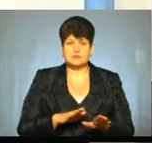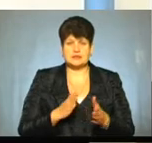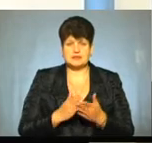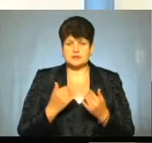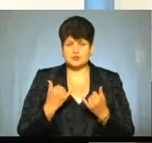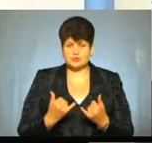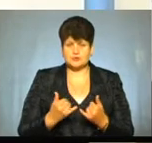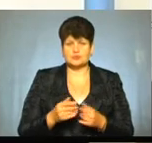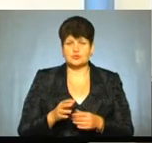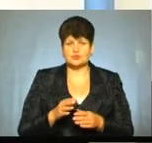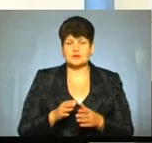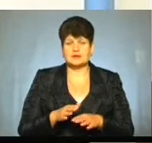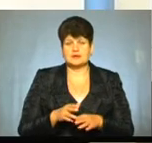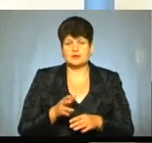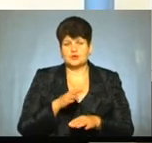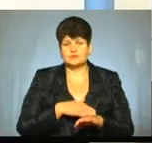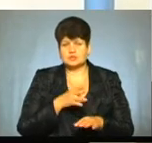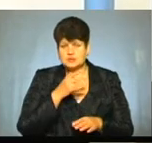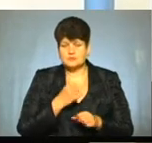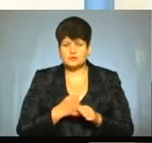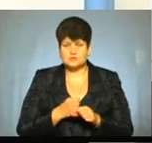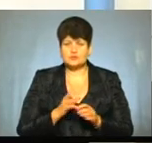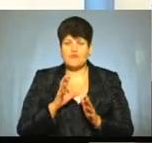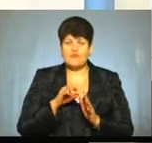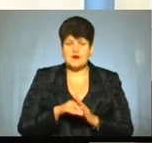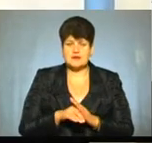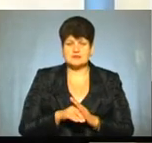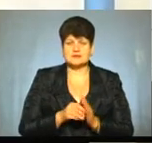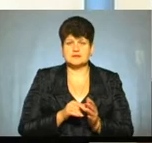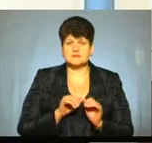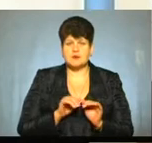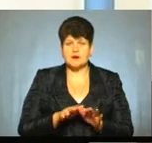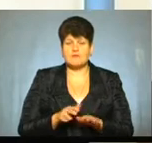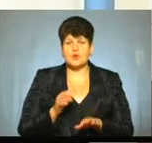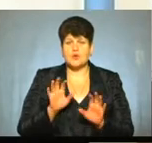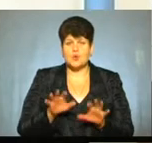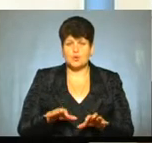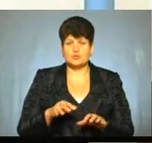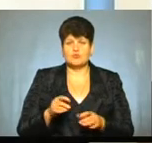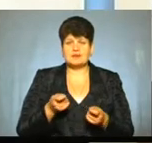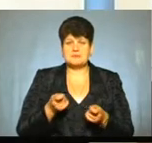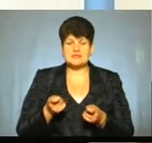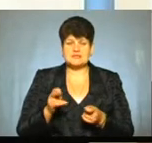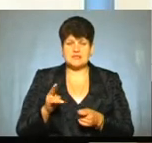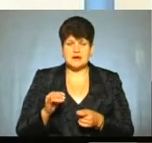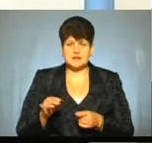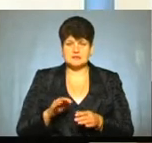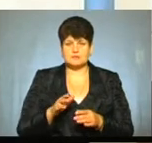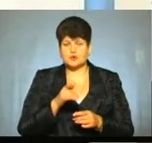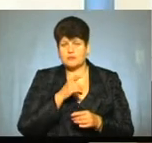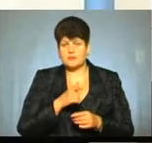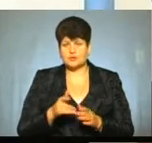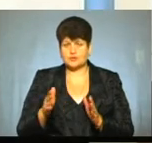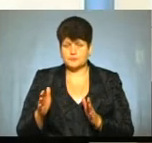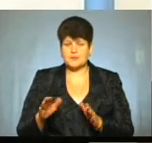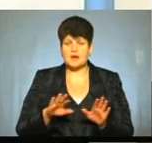які є сьогодні, вони в деякий час будуть працювати для того, щоб ввести в курс справи безпосередньо самого голову адміністрації протягом якогось